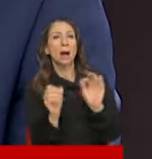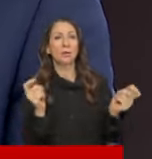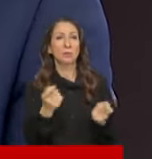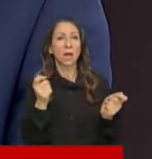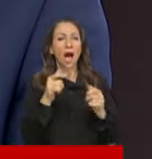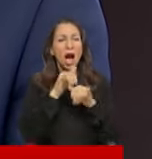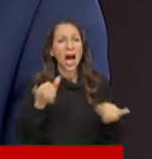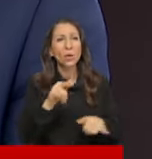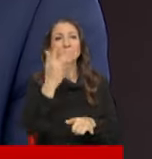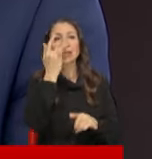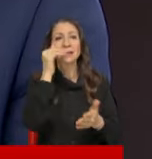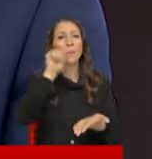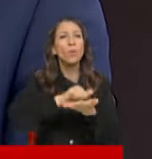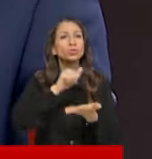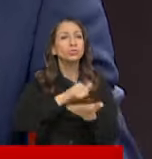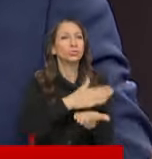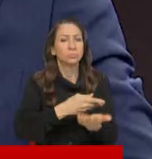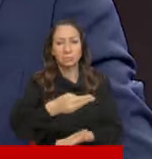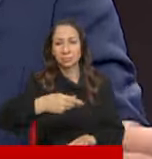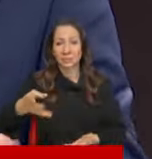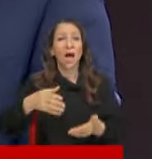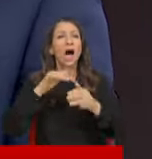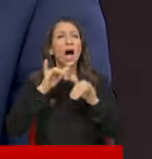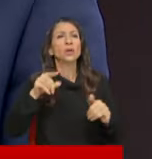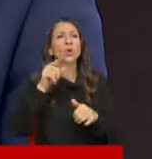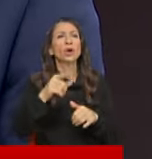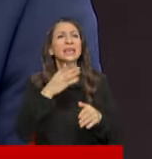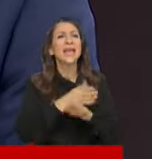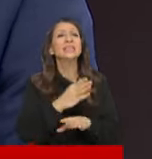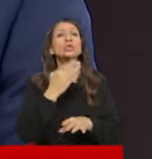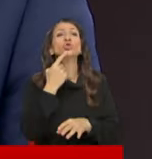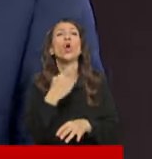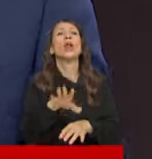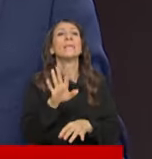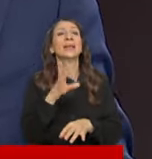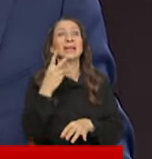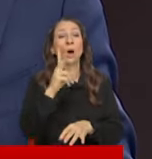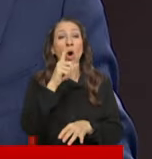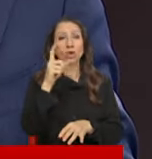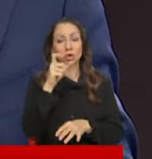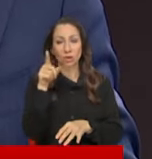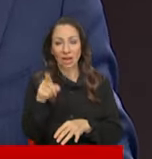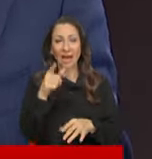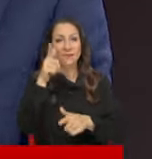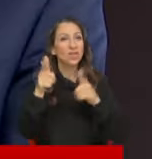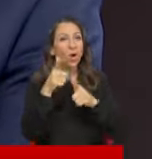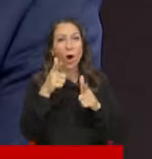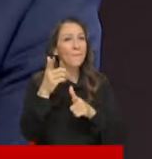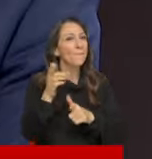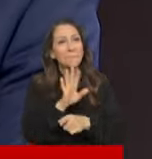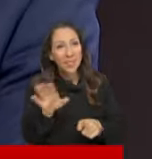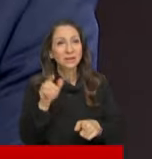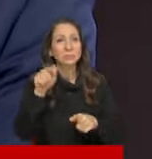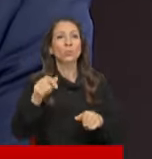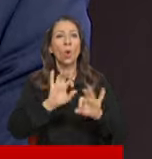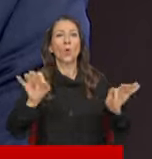aynı işte o sahte broşürler gibi aynı o Eee gerçeği yansıtmayan yani 2019'da çekilip bugün